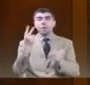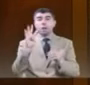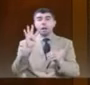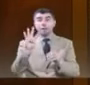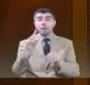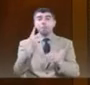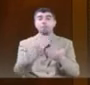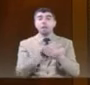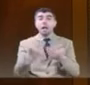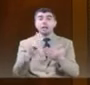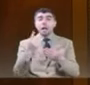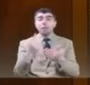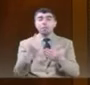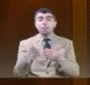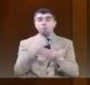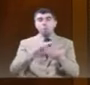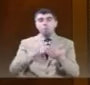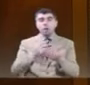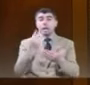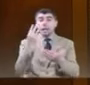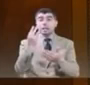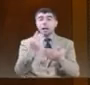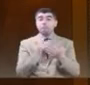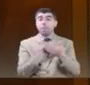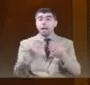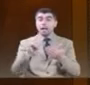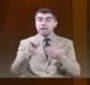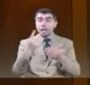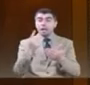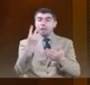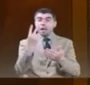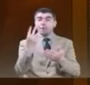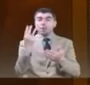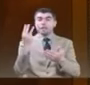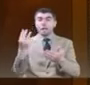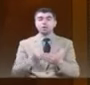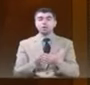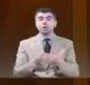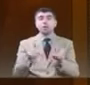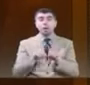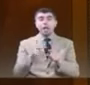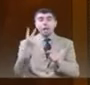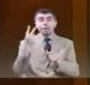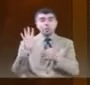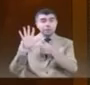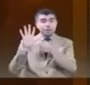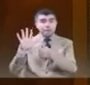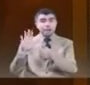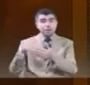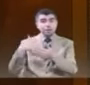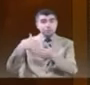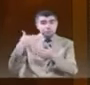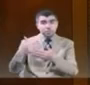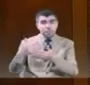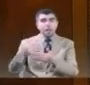وشي حاجه، في 2015 كلينا 3 مليار ديال الدرهم، هذا الشيء دابا محقق. وفي 2016